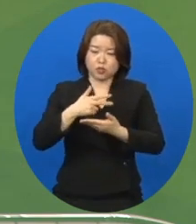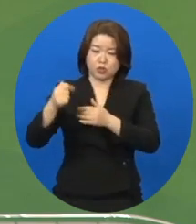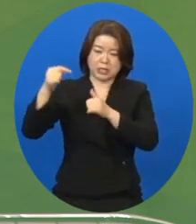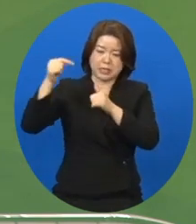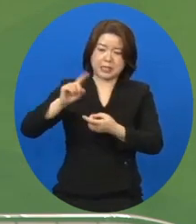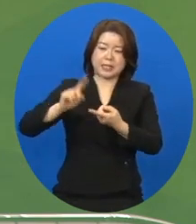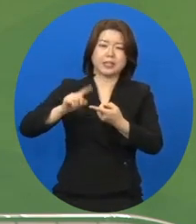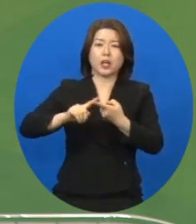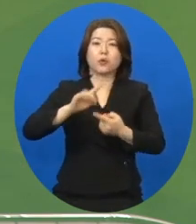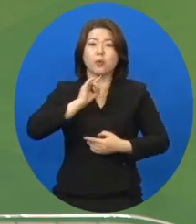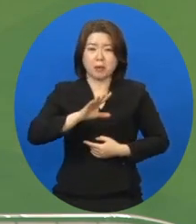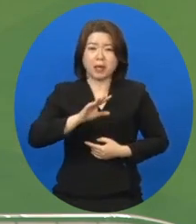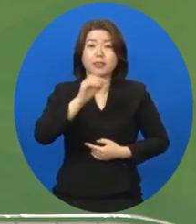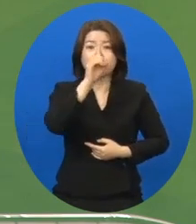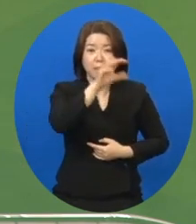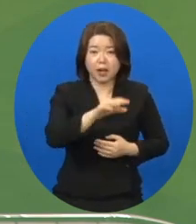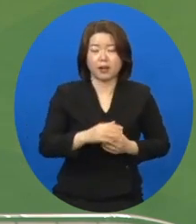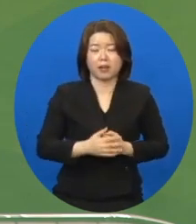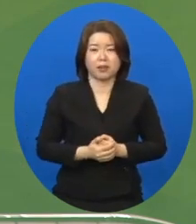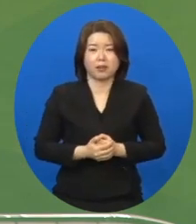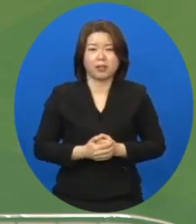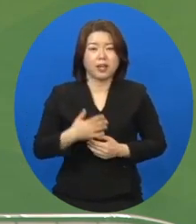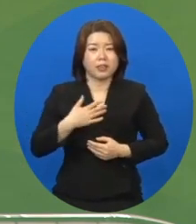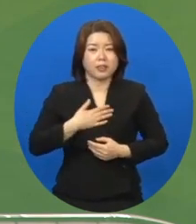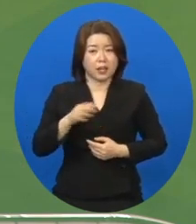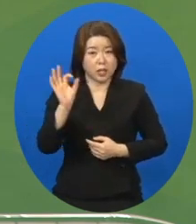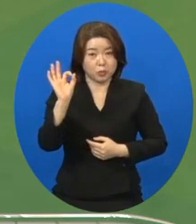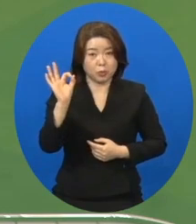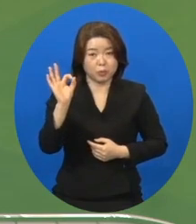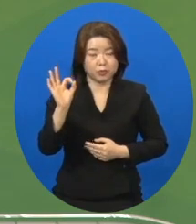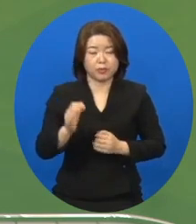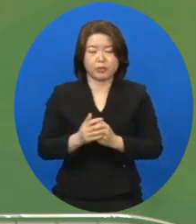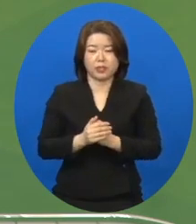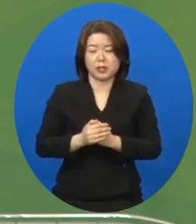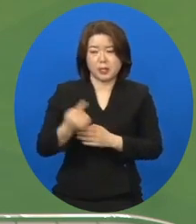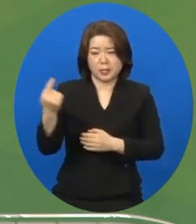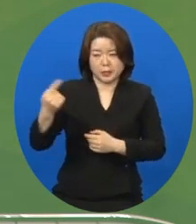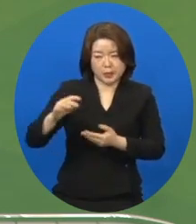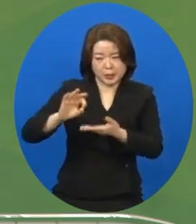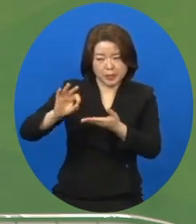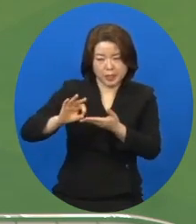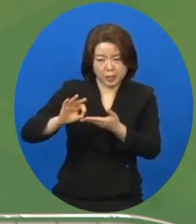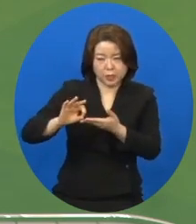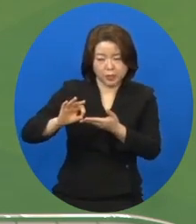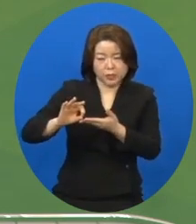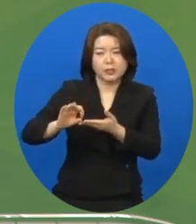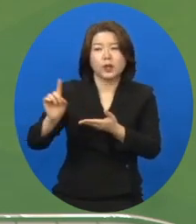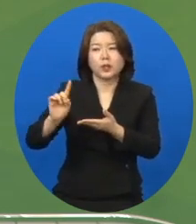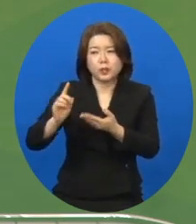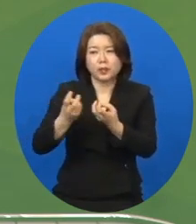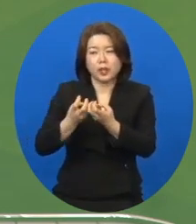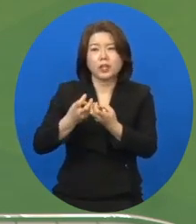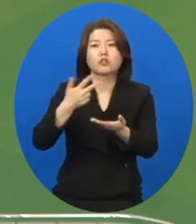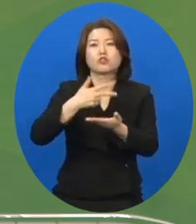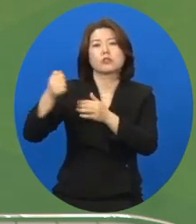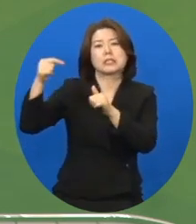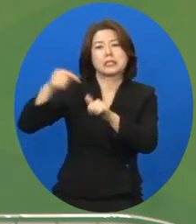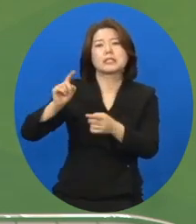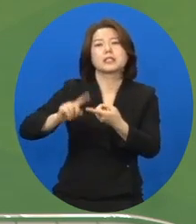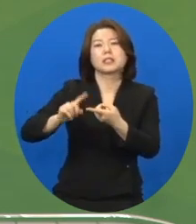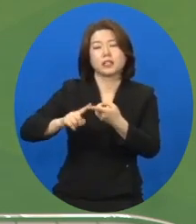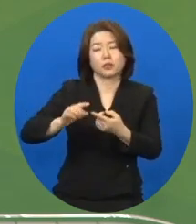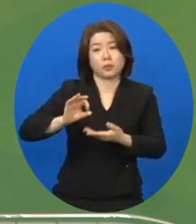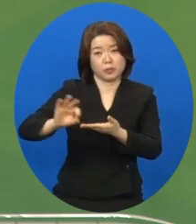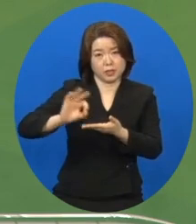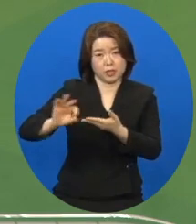대로만 하겠다. 내가 돈 천 원을 써도 내가 주님이 하라는 대로 쓰겠다.